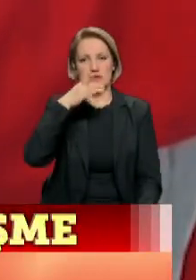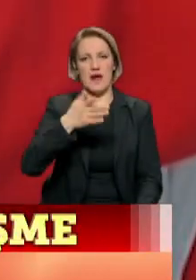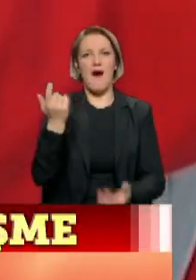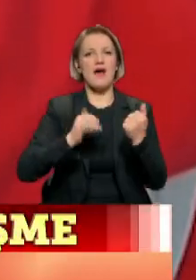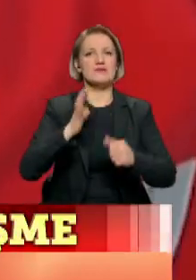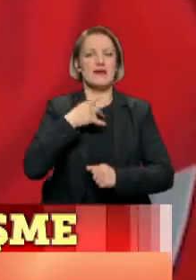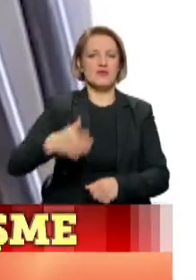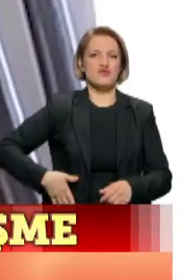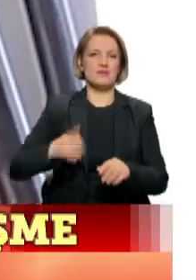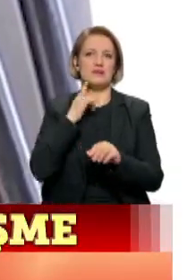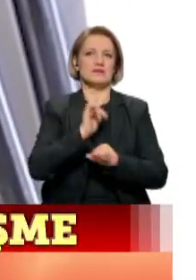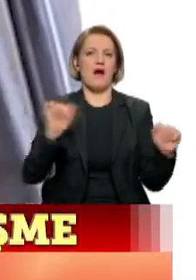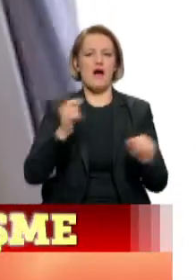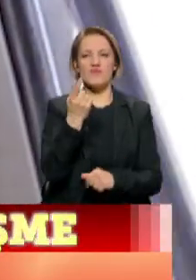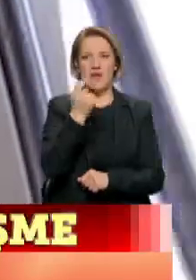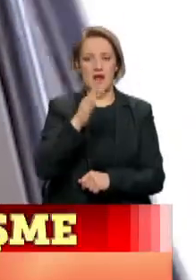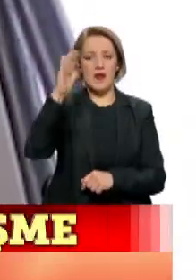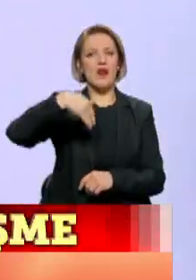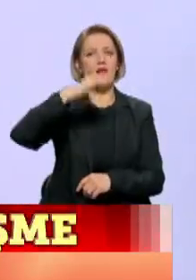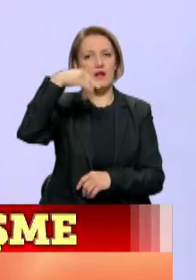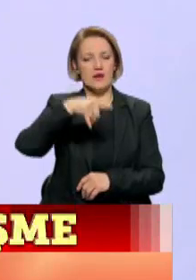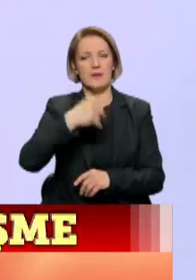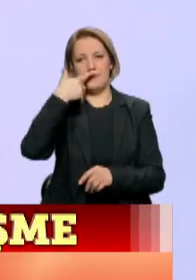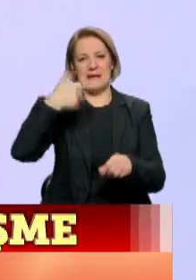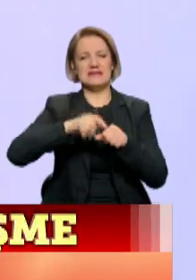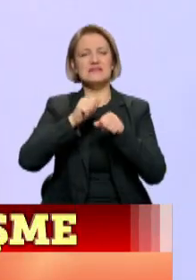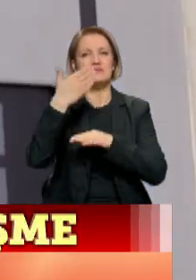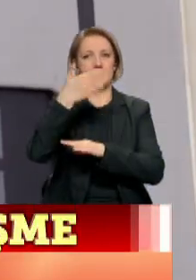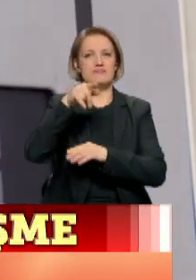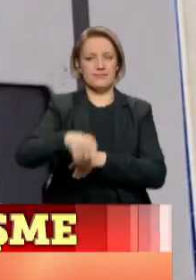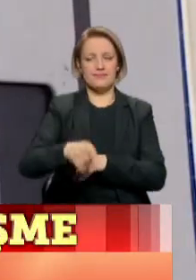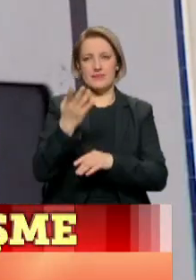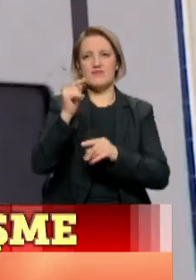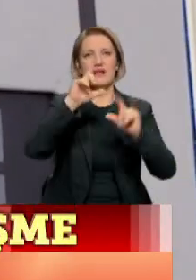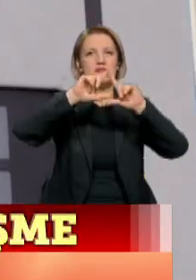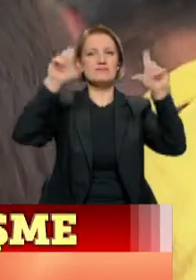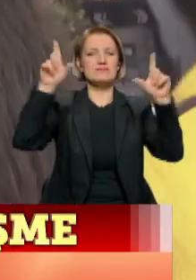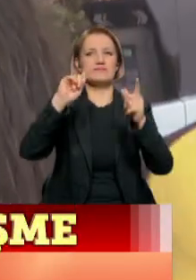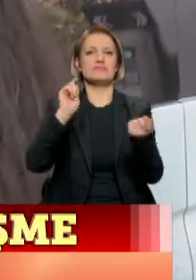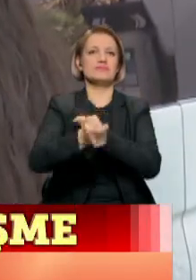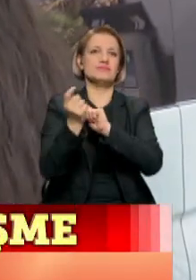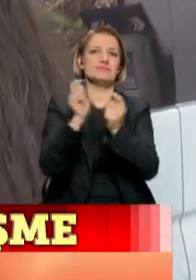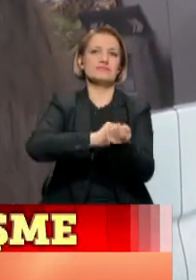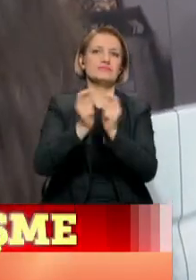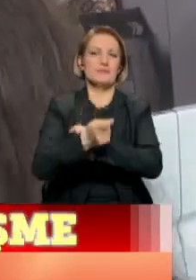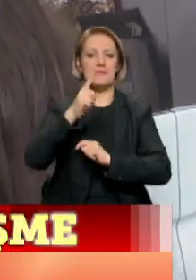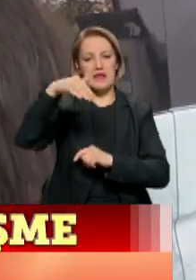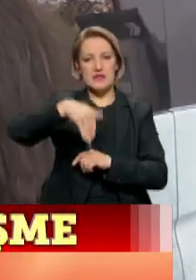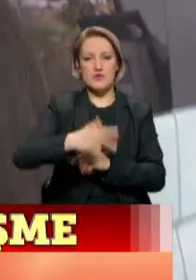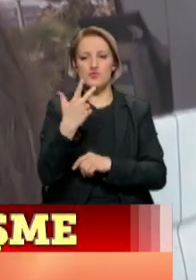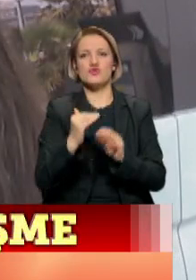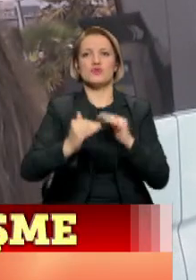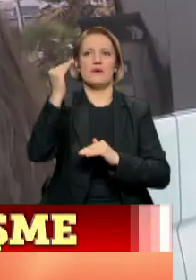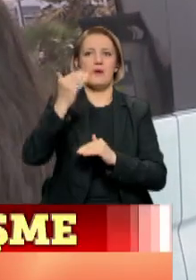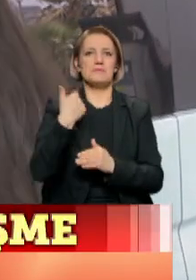araç sahiplerinin cebini etkiliyor fiyatlar dalgalandıkça hakaret istasyonlarında fiyat tabelaları değişiyor 3